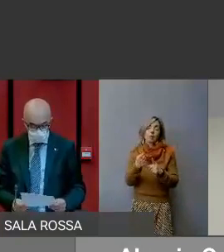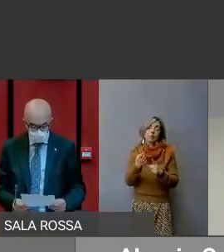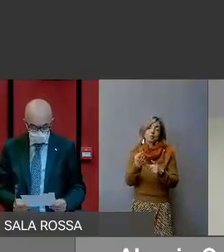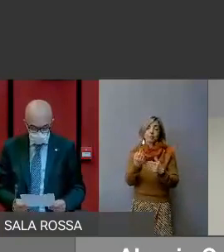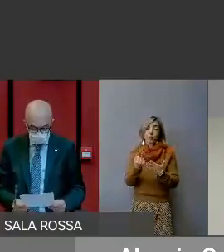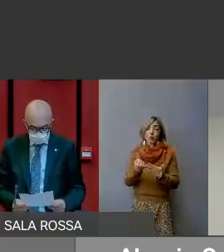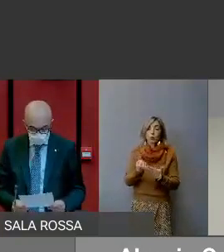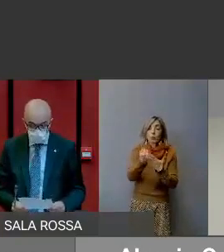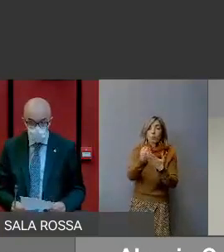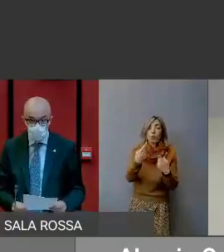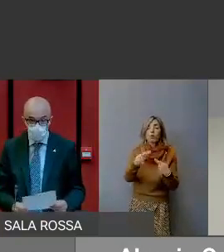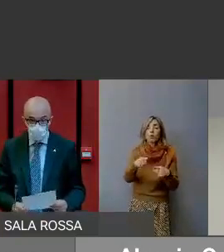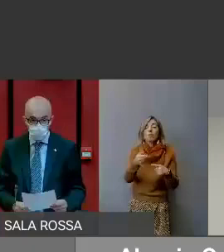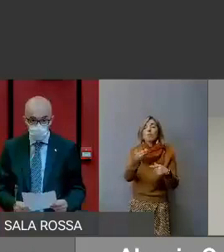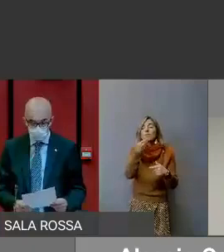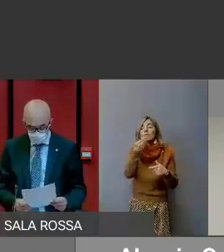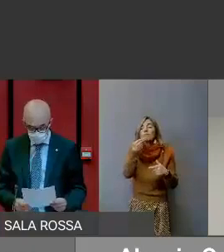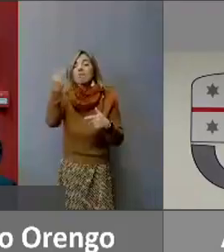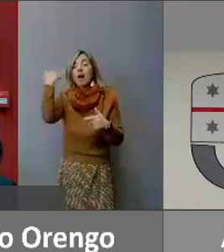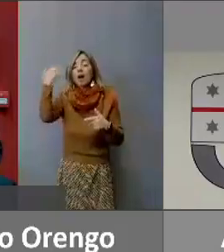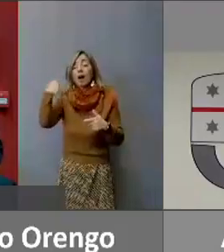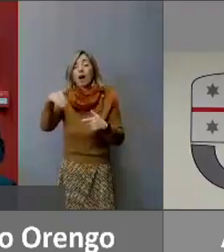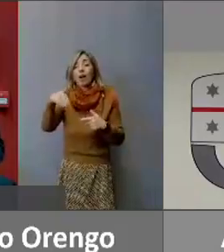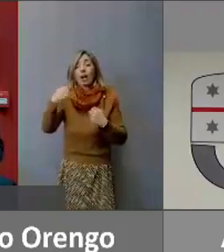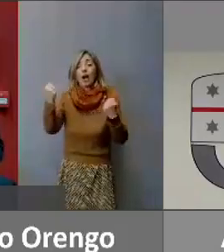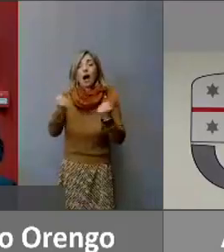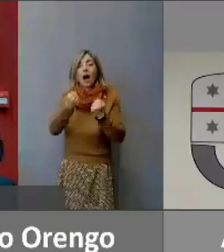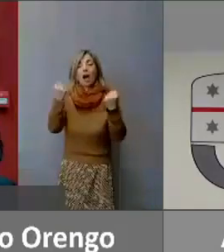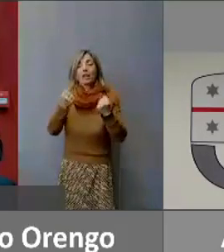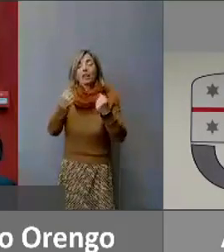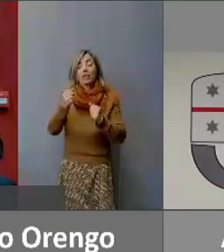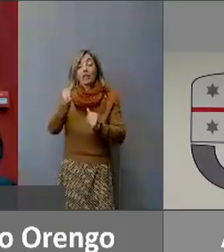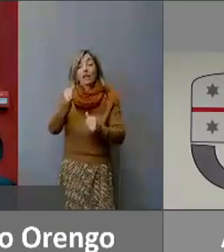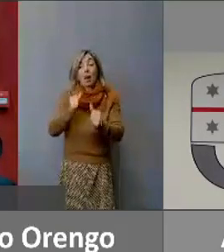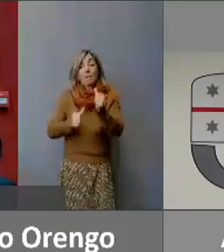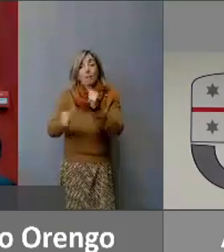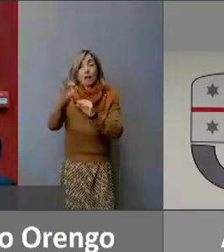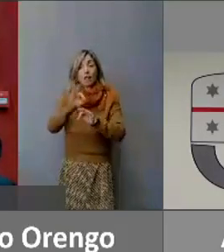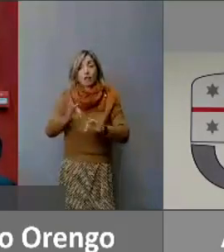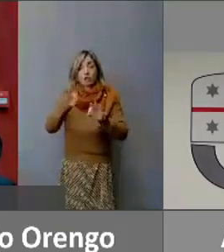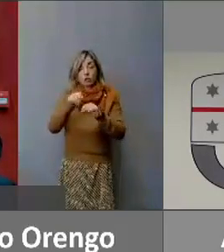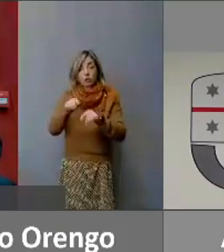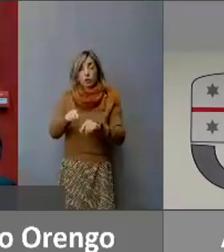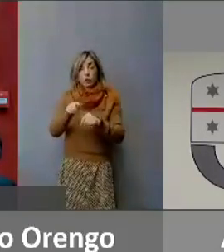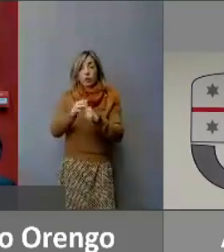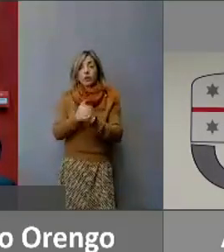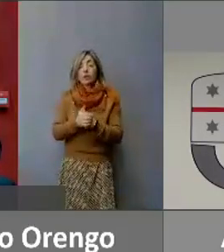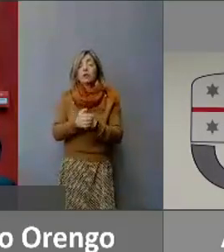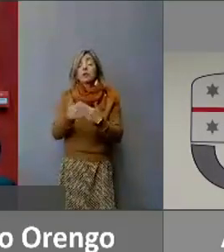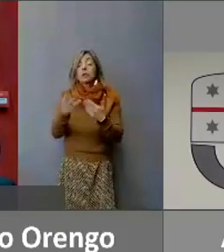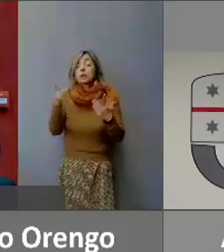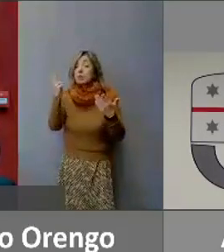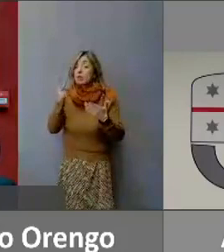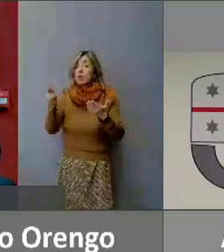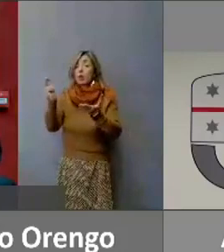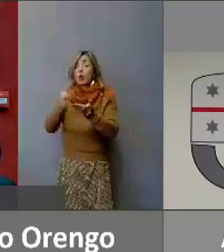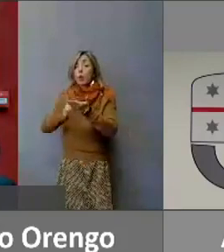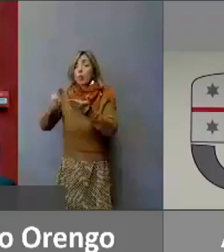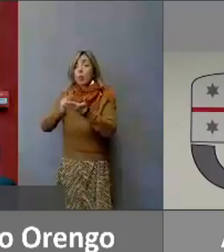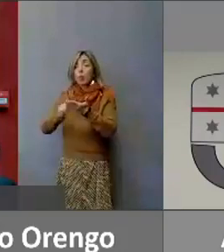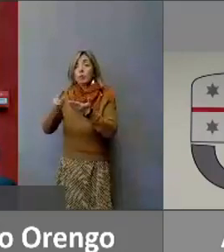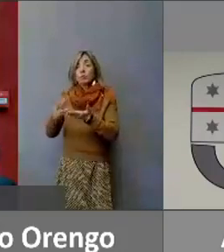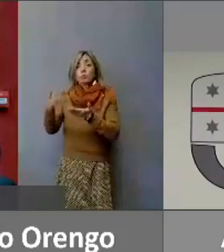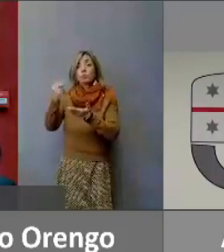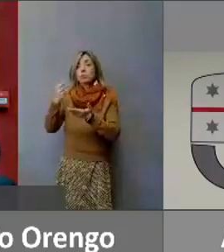fatta negli anni negli anni passati naturalmente gli uffici mi dicono che sono a che solo a disposizione visto poco